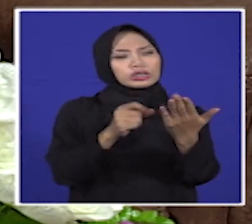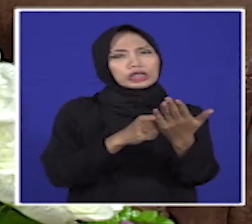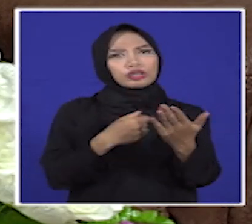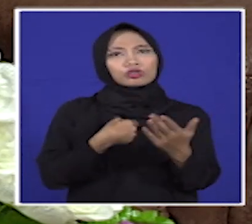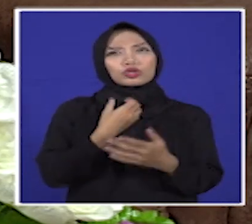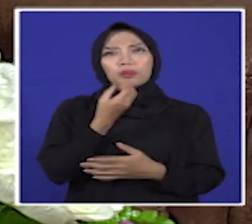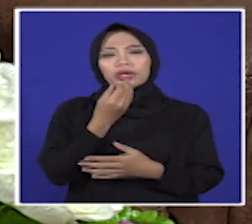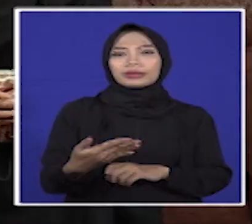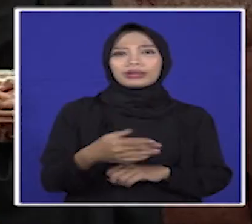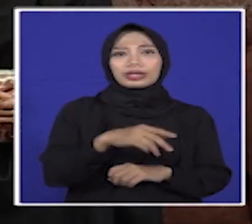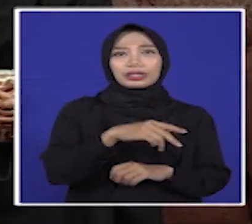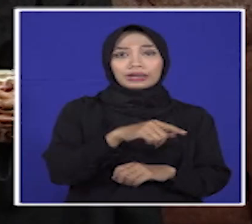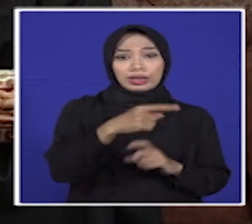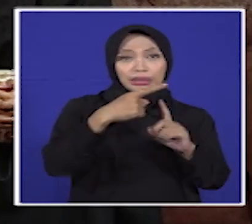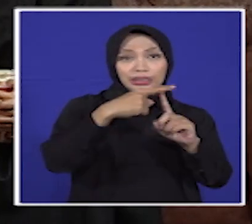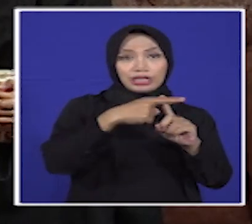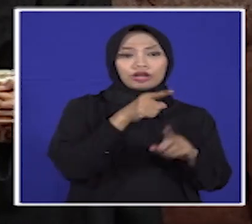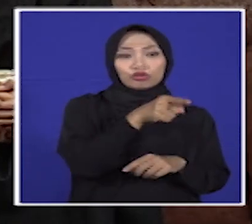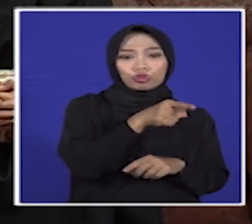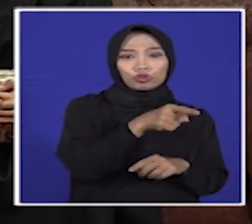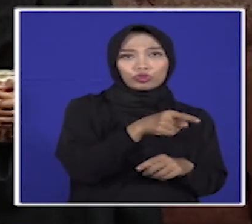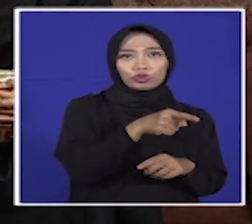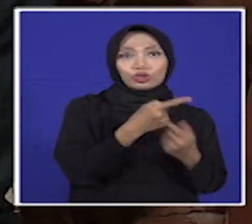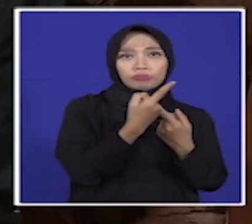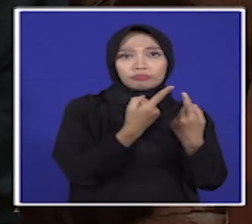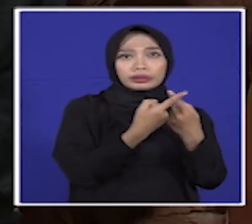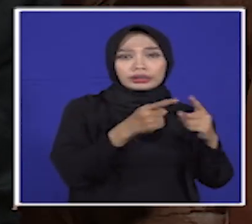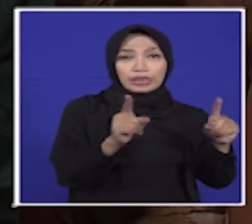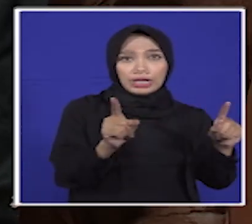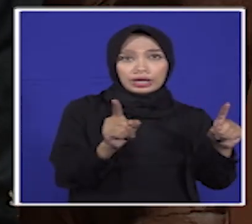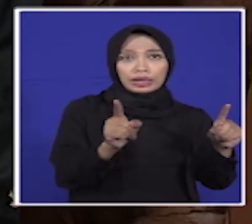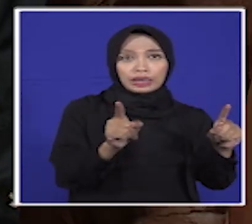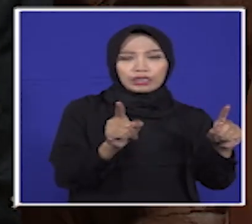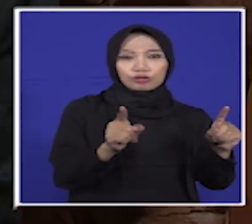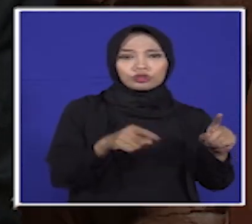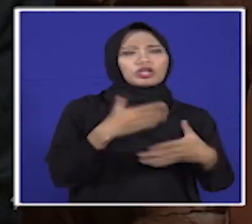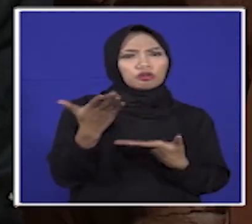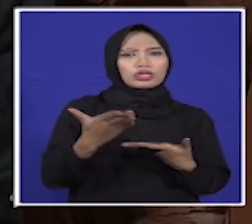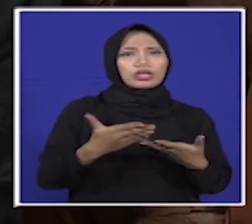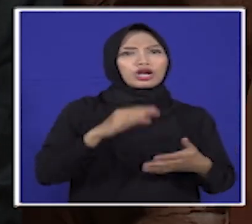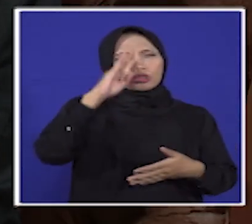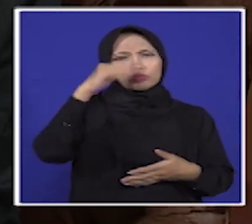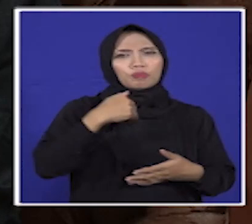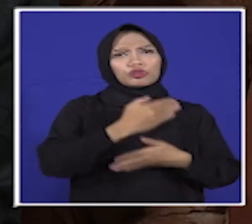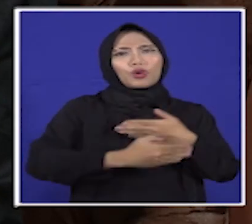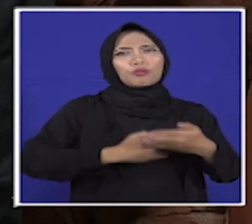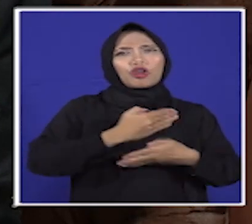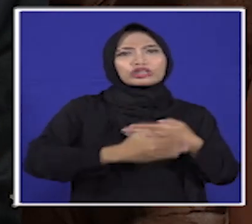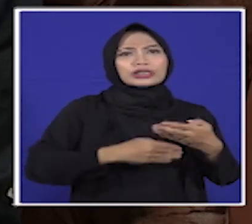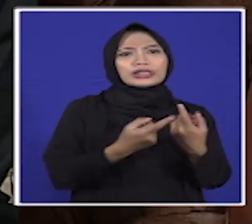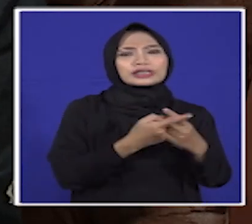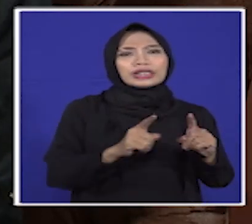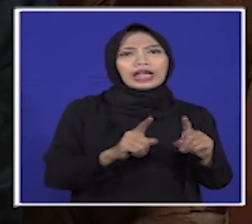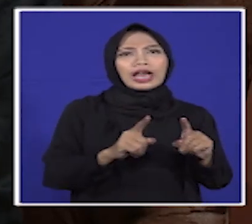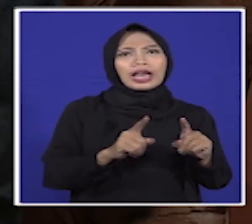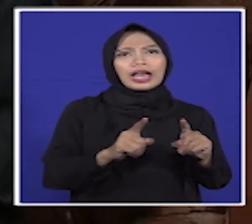siri gitu. Kalau caranya talaknya langsung talak 3, maka untuk balik dengan istrinya lagi